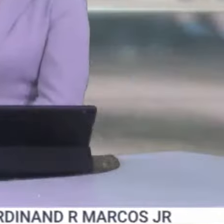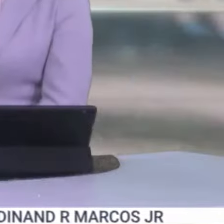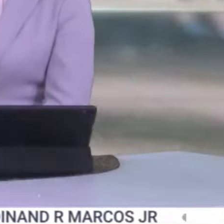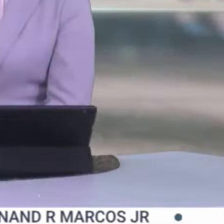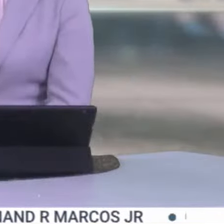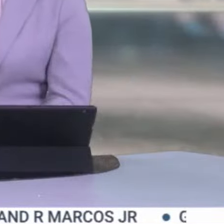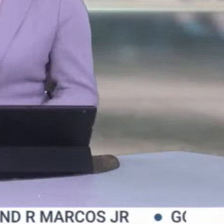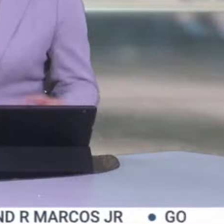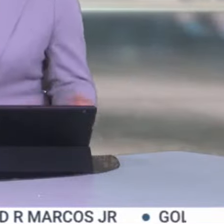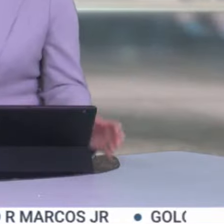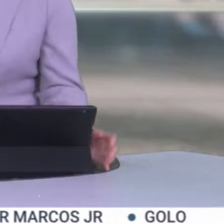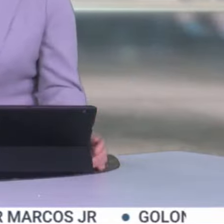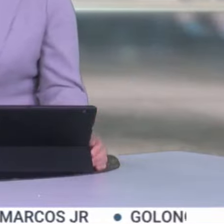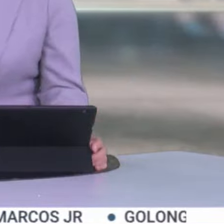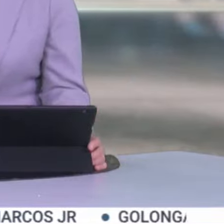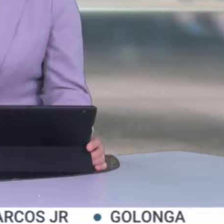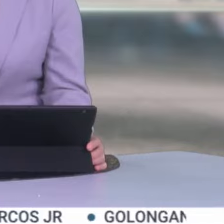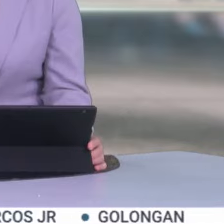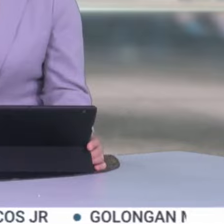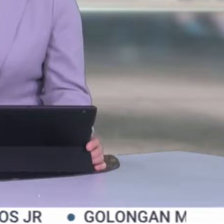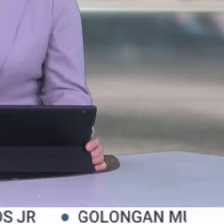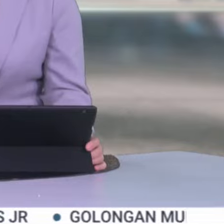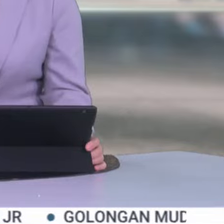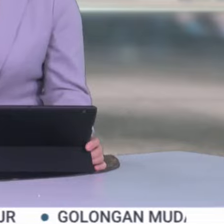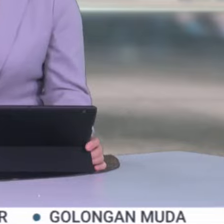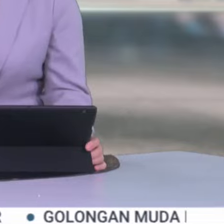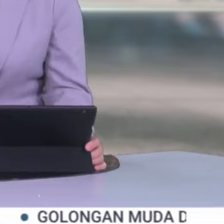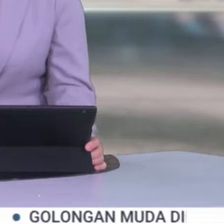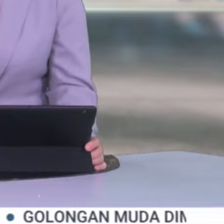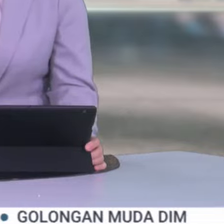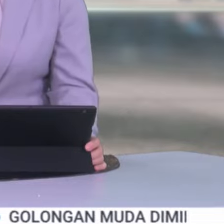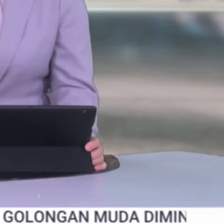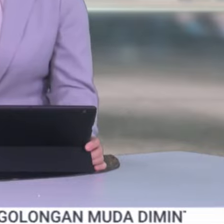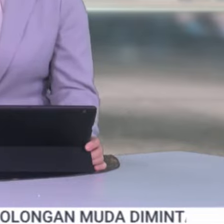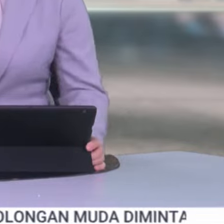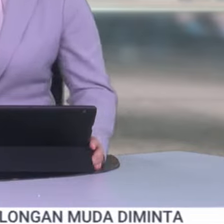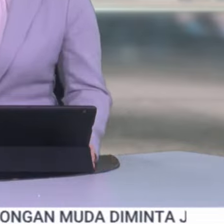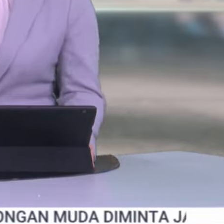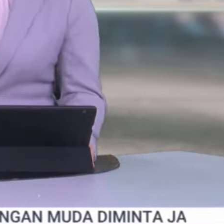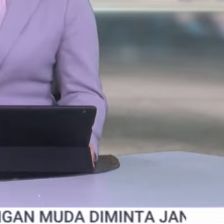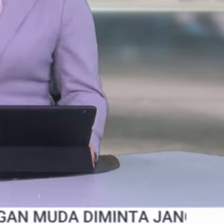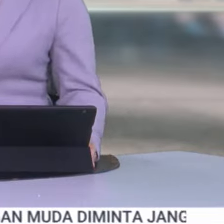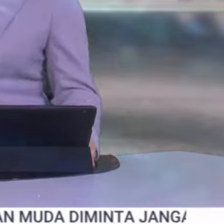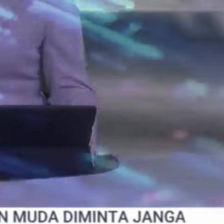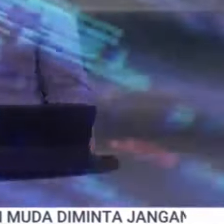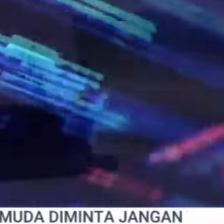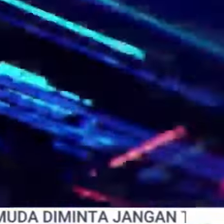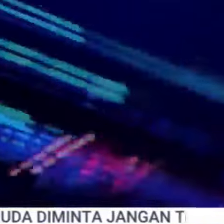Saudara, berita perdana diteruskan dengan Stadium RTM. Kita bersama Nazri Fahmi.